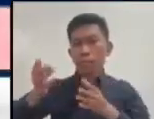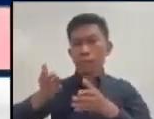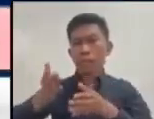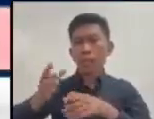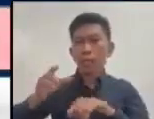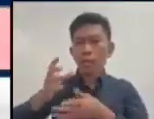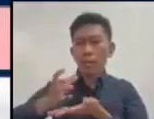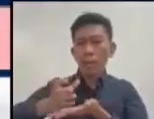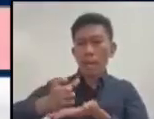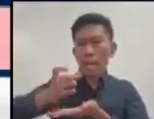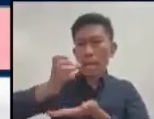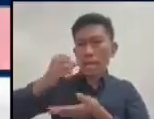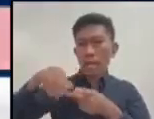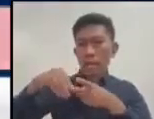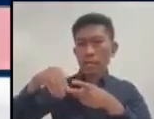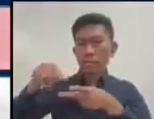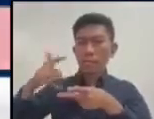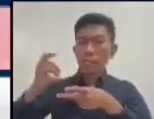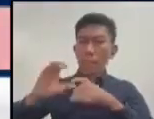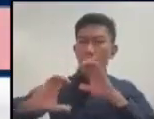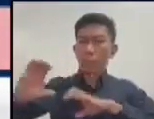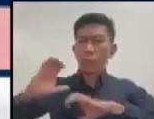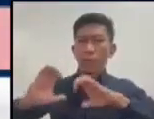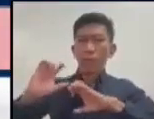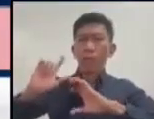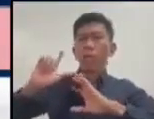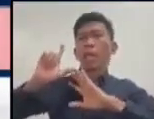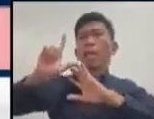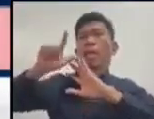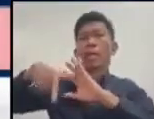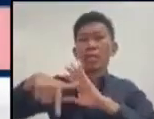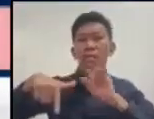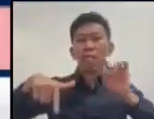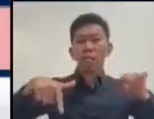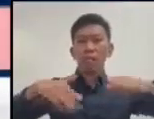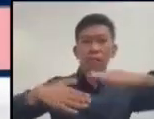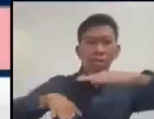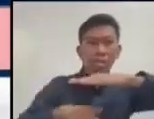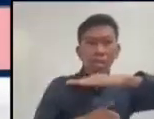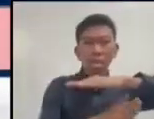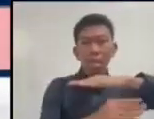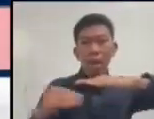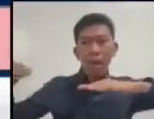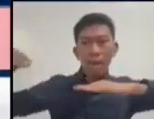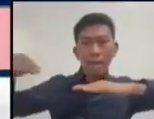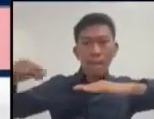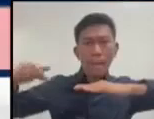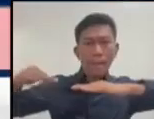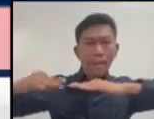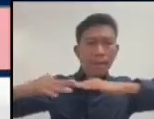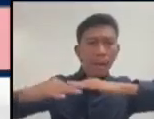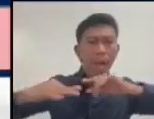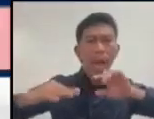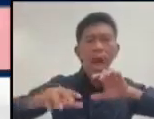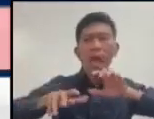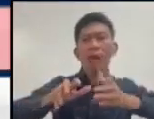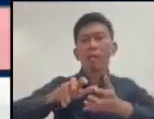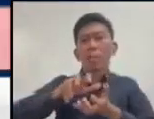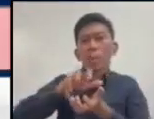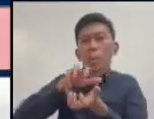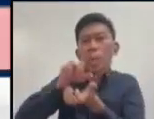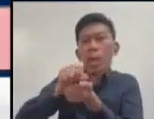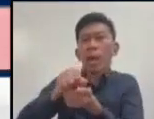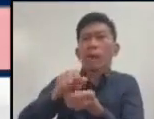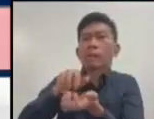nito. Ang turing na nito ng mga marine life ay akala niya ay pagkain. At yun nga yung isang,